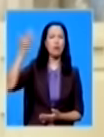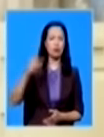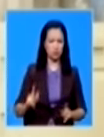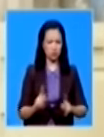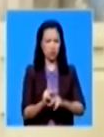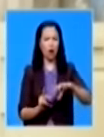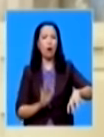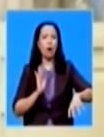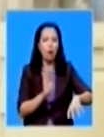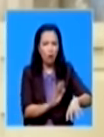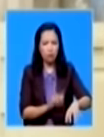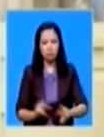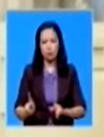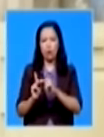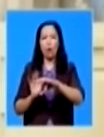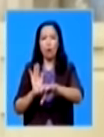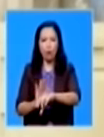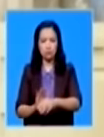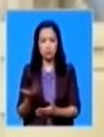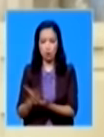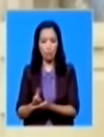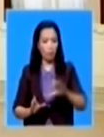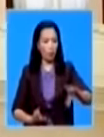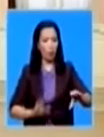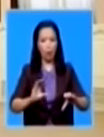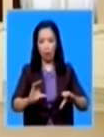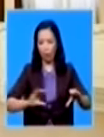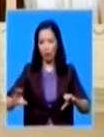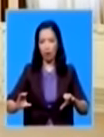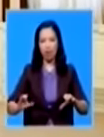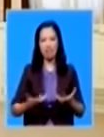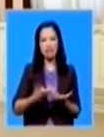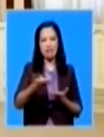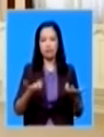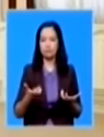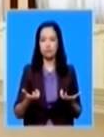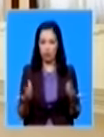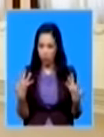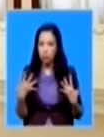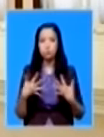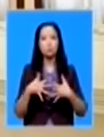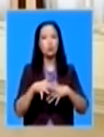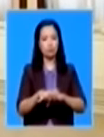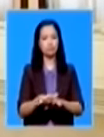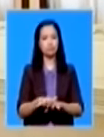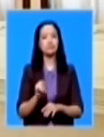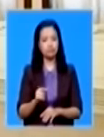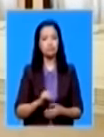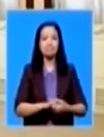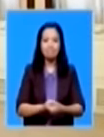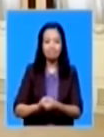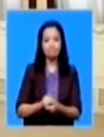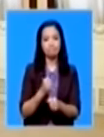ย่อยๆมาทำกันแล้วก็ใช้งบประมาณของแต่กระทรวงมาวันนี้ไม่ได้แล้วเราต้องแก้ไขทั้งหมดนะครับมันจะได้เกิดแมสขึ้นมาไงในการเป็นผล